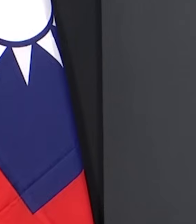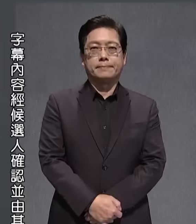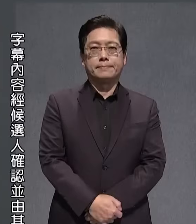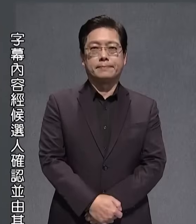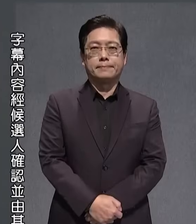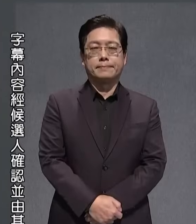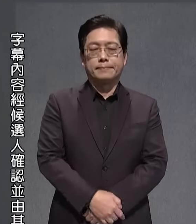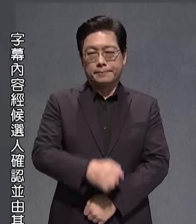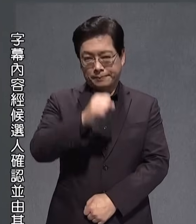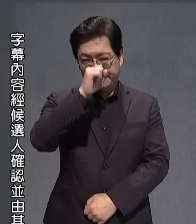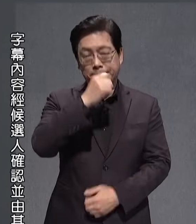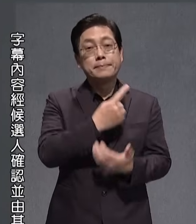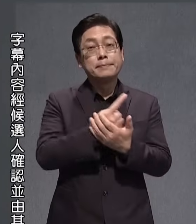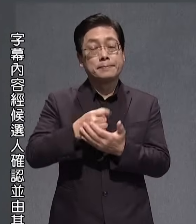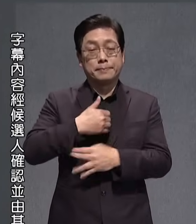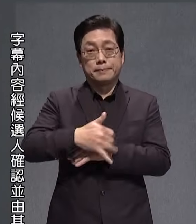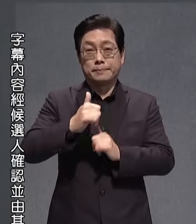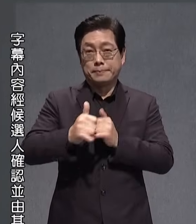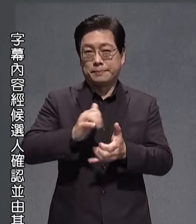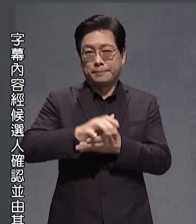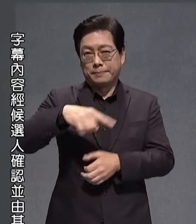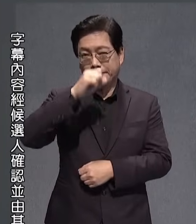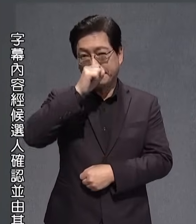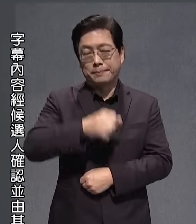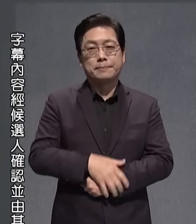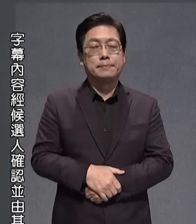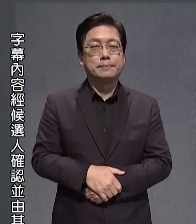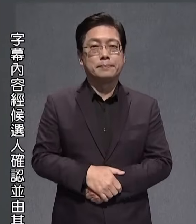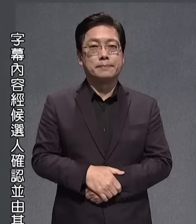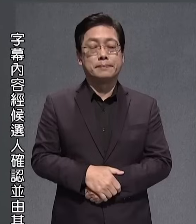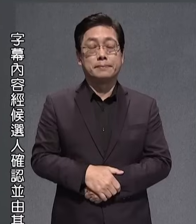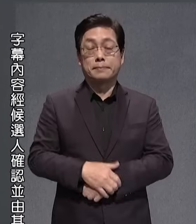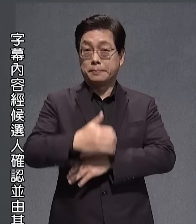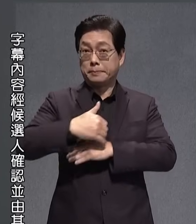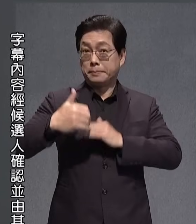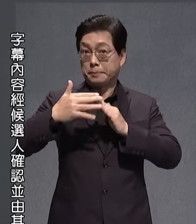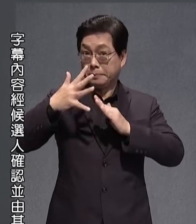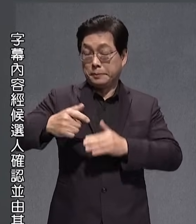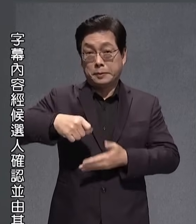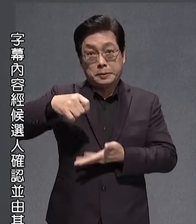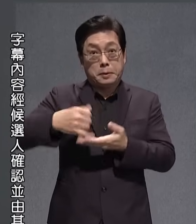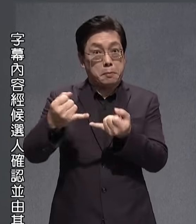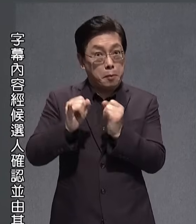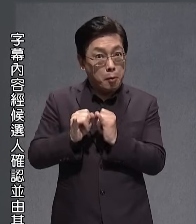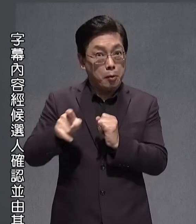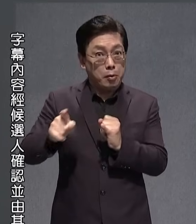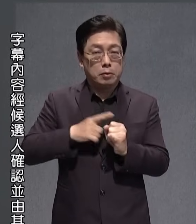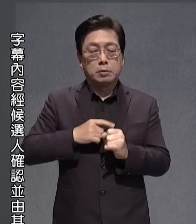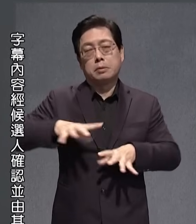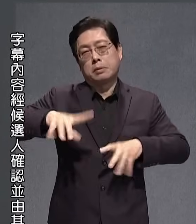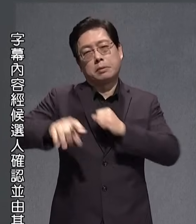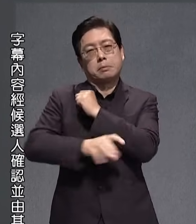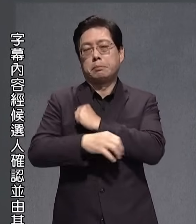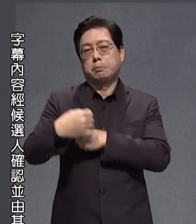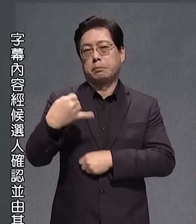言。 好，各位乡亲，大家好。侯市长谈女力，他已经输在起跑点。我邀请